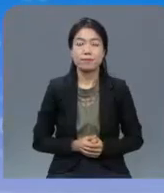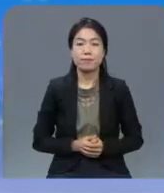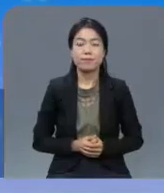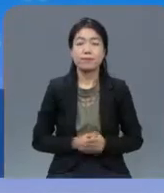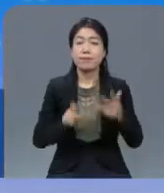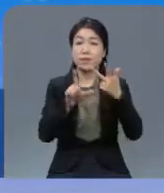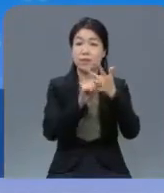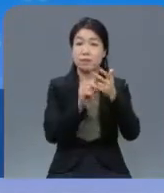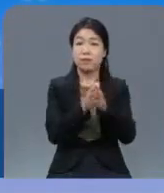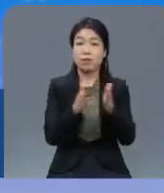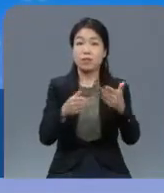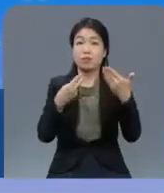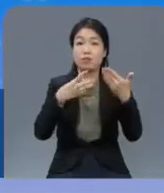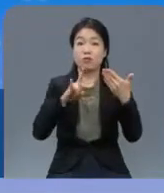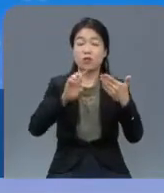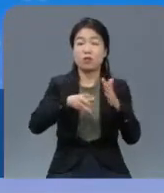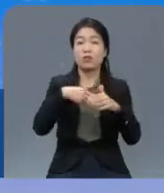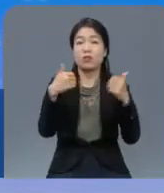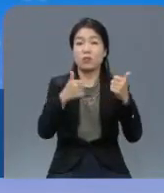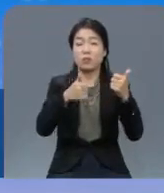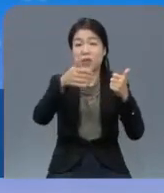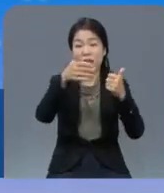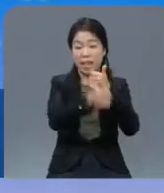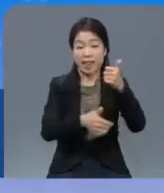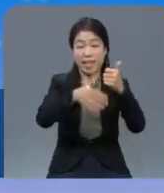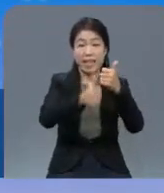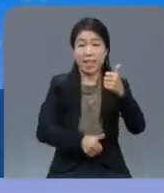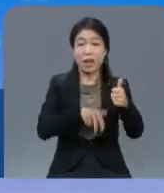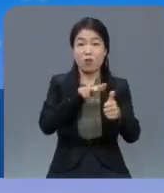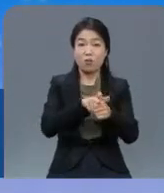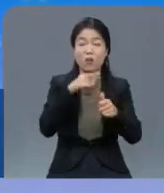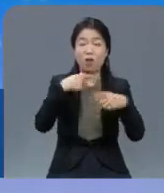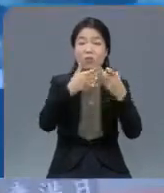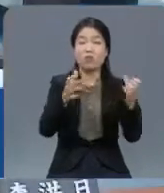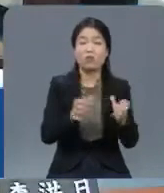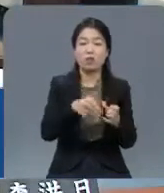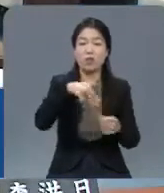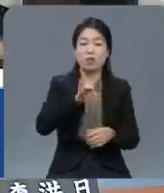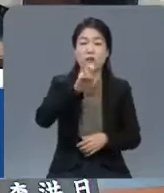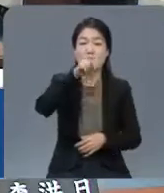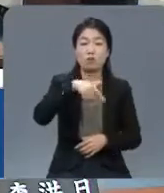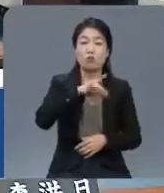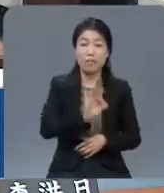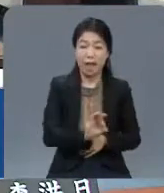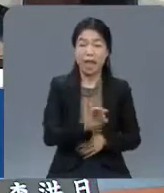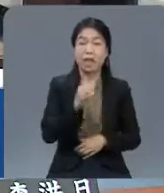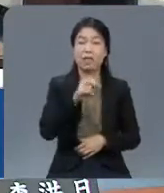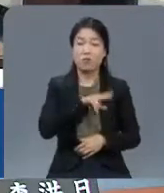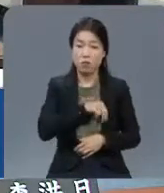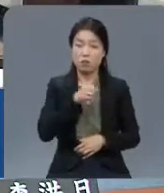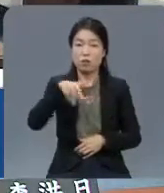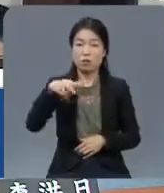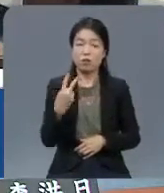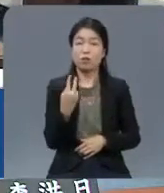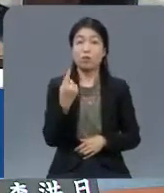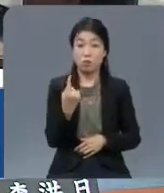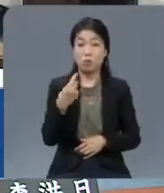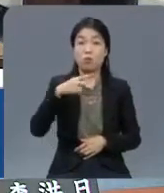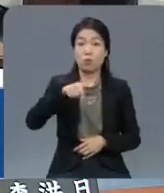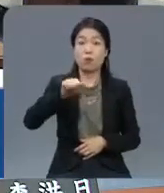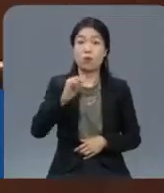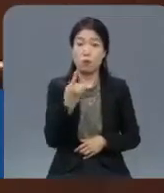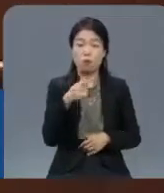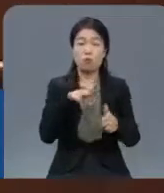다음 달에 출범하는 9대 광주시의회 의장 후보에 더불어민주당 정무창 의원과 조석호 의원이